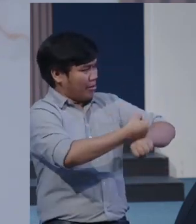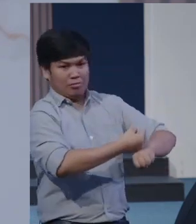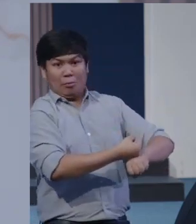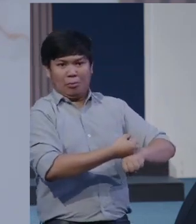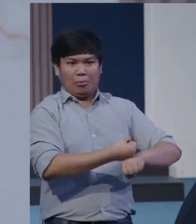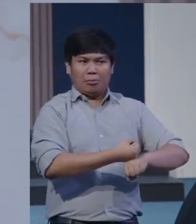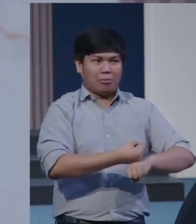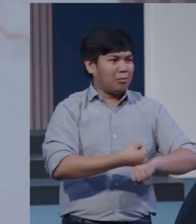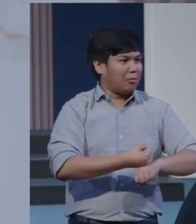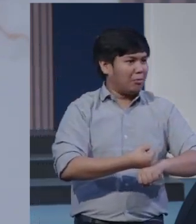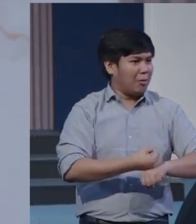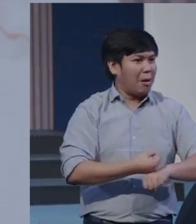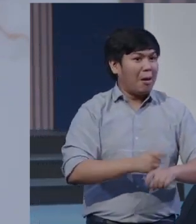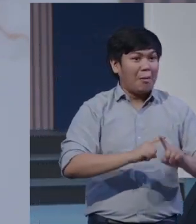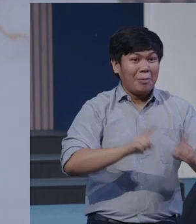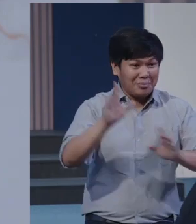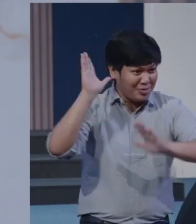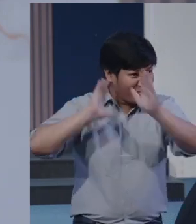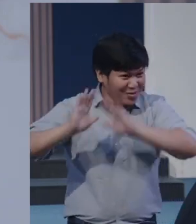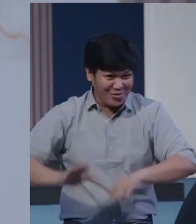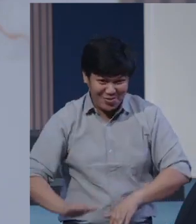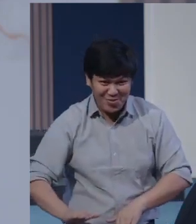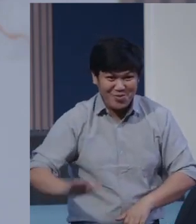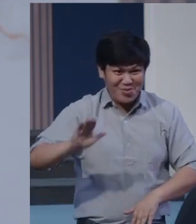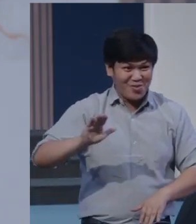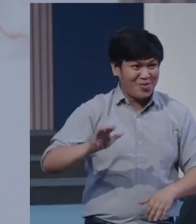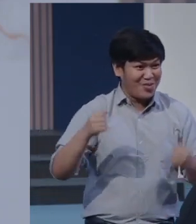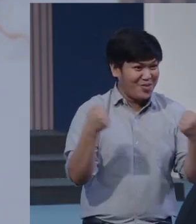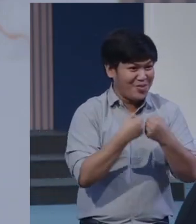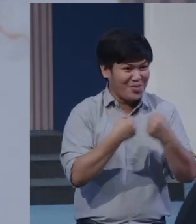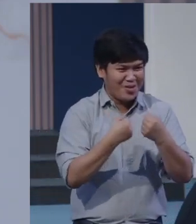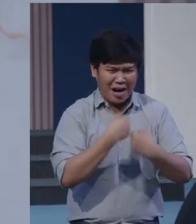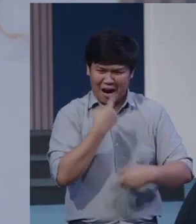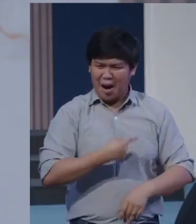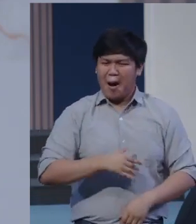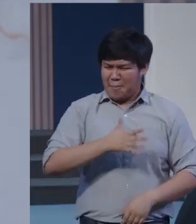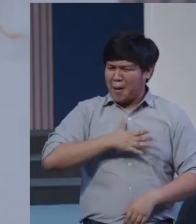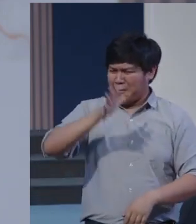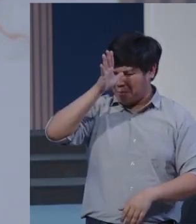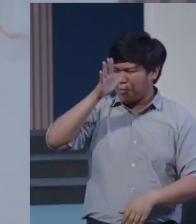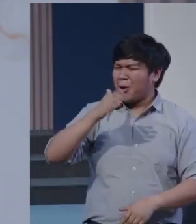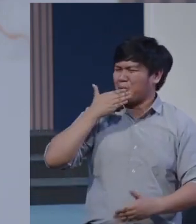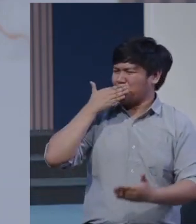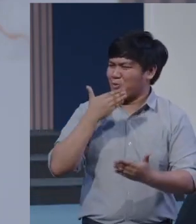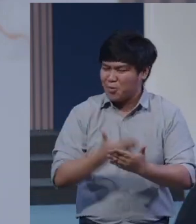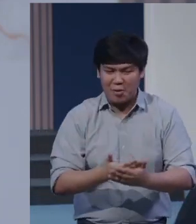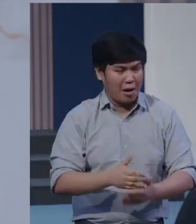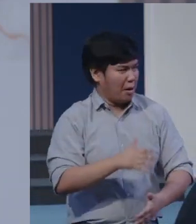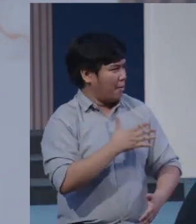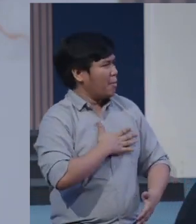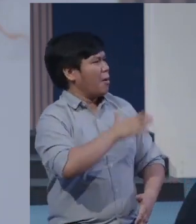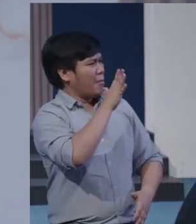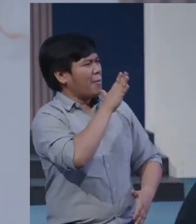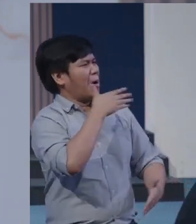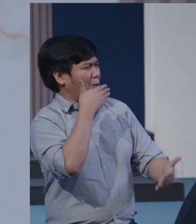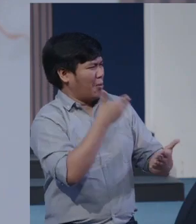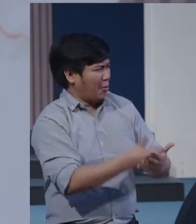yon pero yung mga bata Ganun kung minsan magsalita sapagkat hindi importante sa kanilang